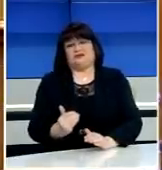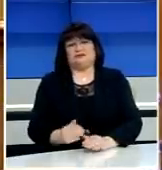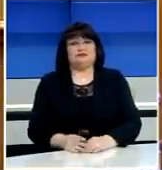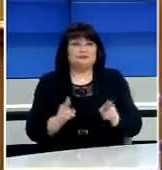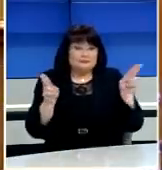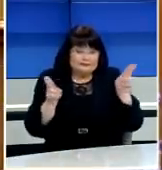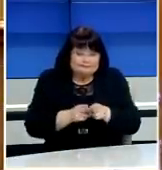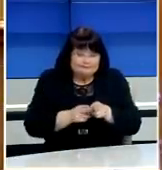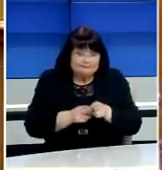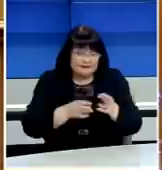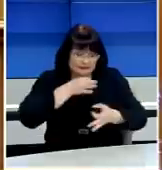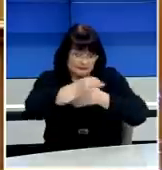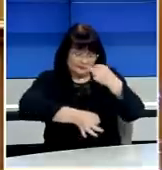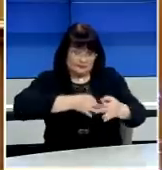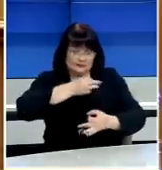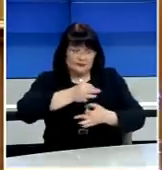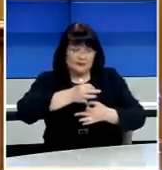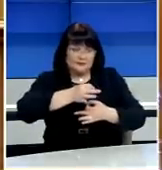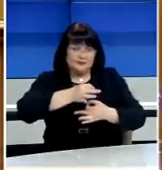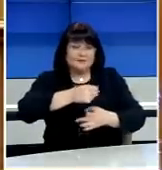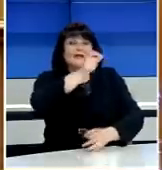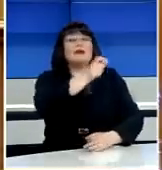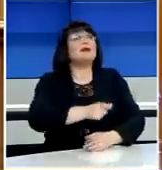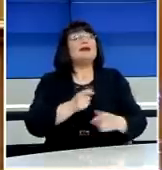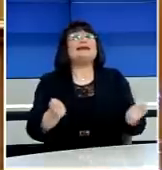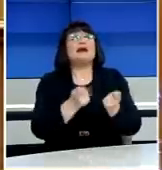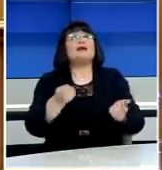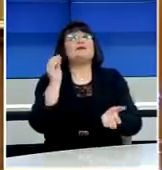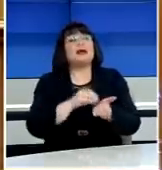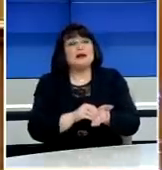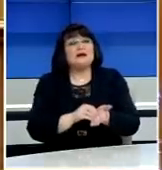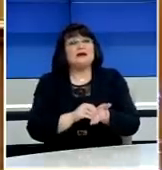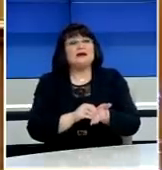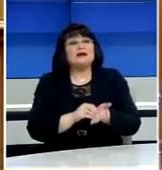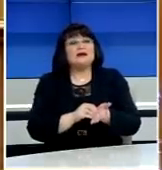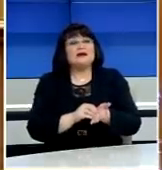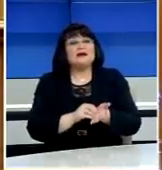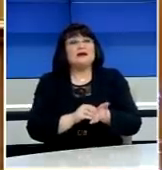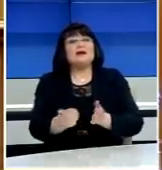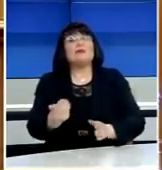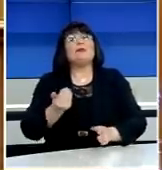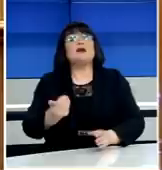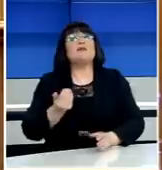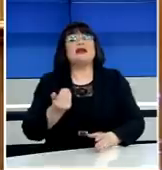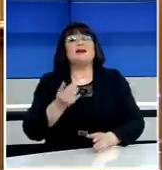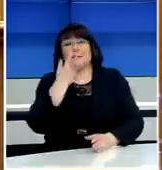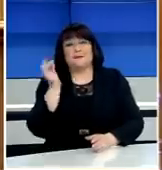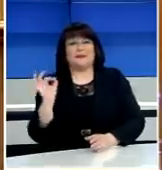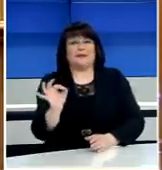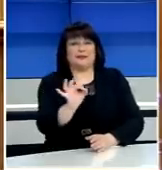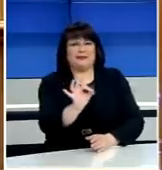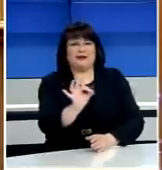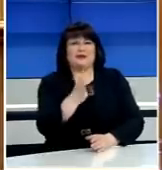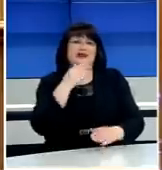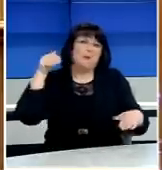λόγια, κύριε Μητσοτάκη, ρίξατε ξανά, πολύ πριν έρθει η πανδημία, το καράβι